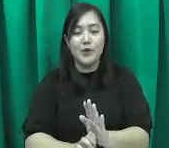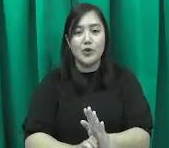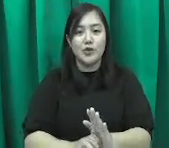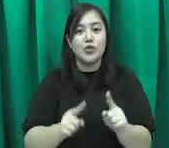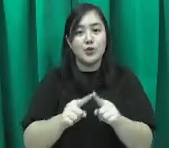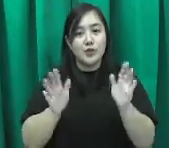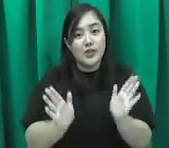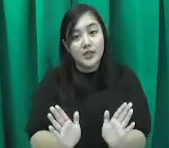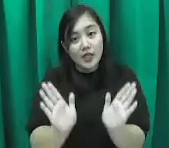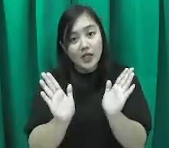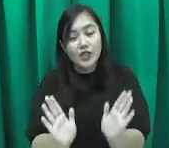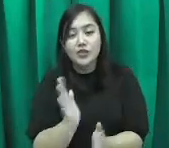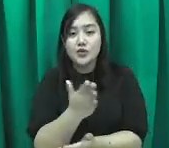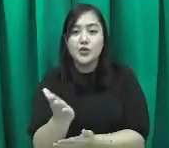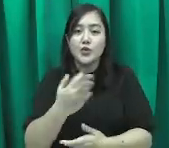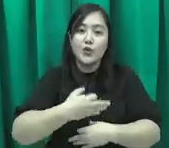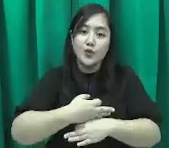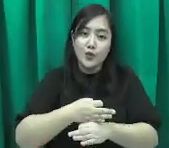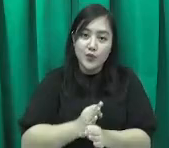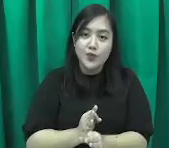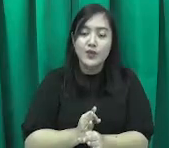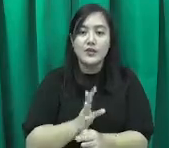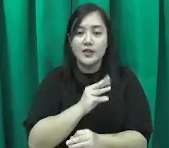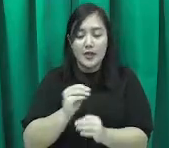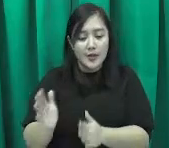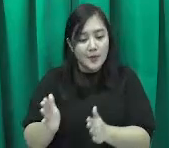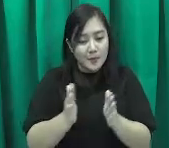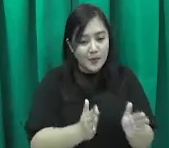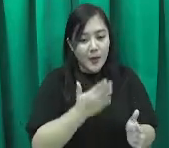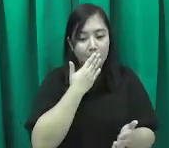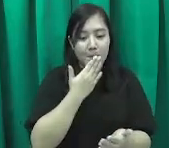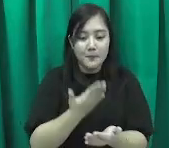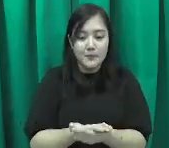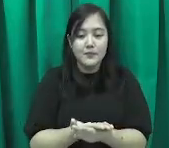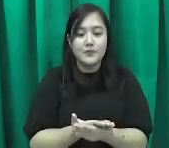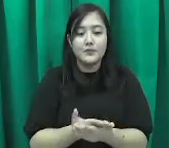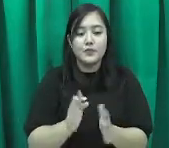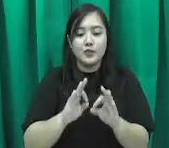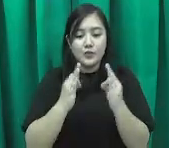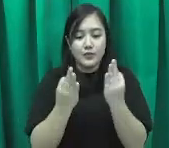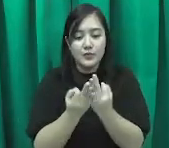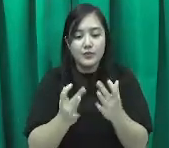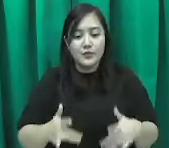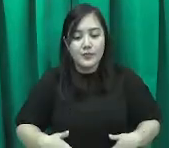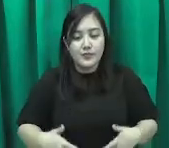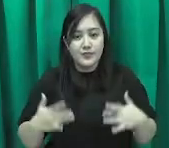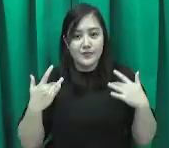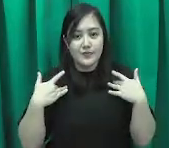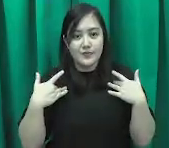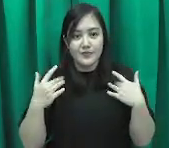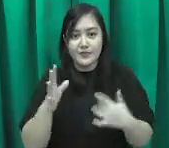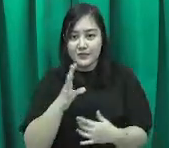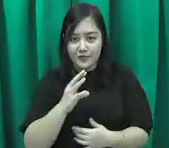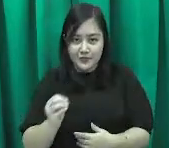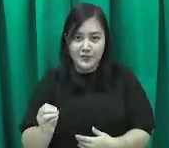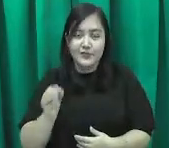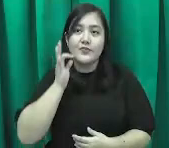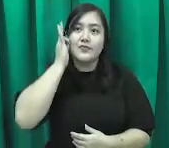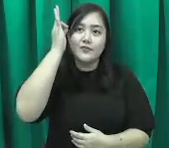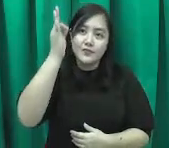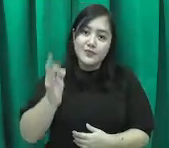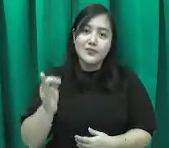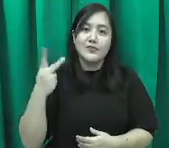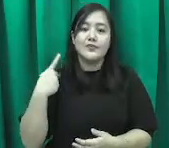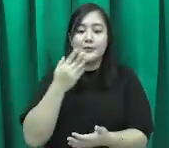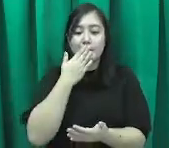maayos, mailatag nyo mabuti ang inyong pagpamilya. At habang tumatagal, in the long term, ay maging maayos ang inyong pamilya.